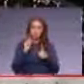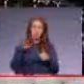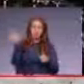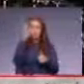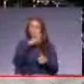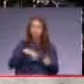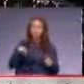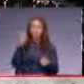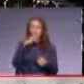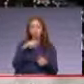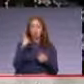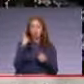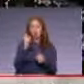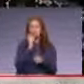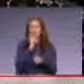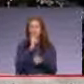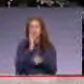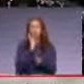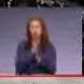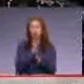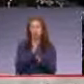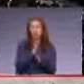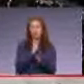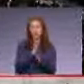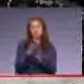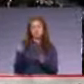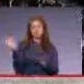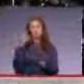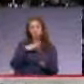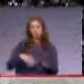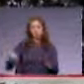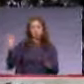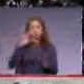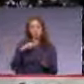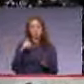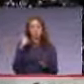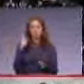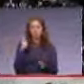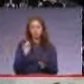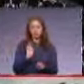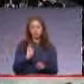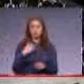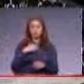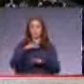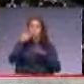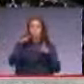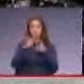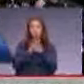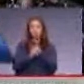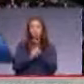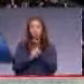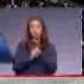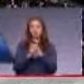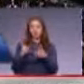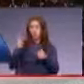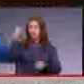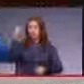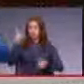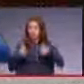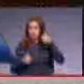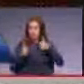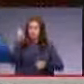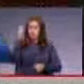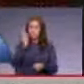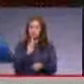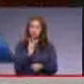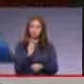فلانة. لا ده مش هقدر أتكلم في الموضوع ده، لأن دول زمايلي. ما اقدرش افضل واحده على واحده